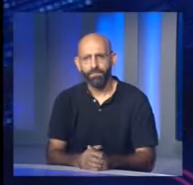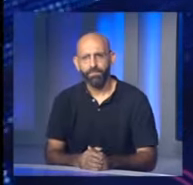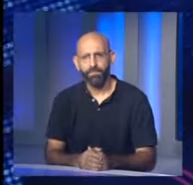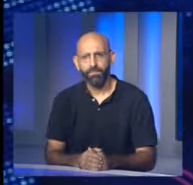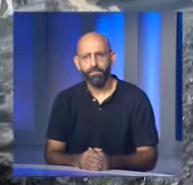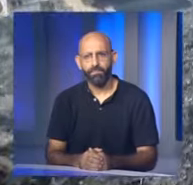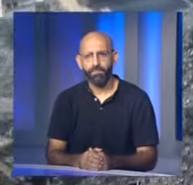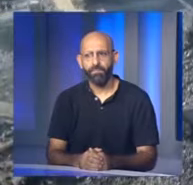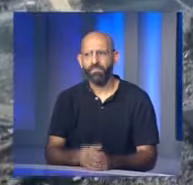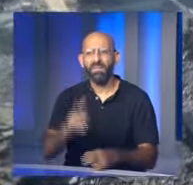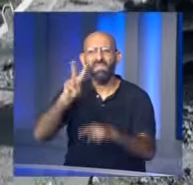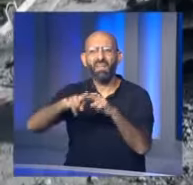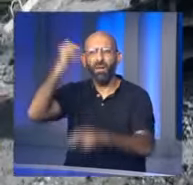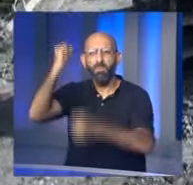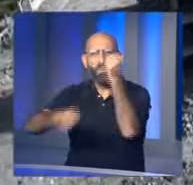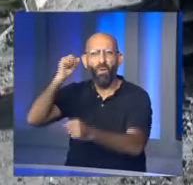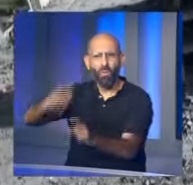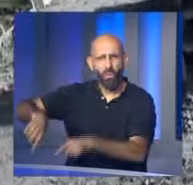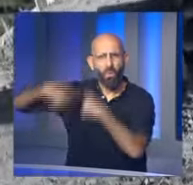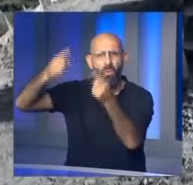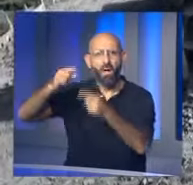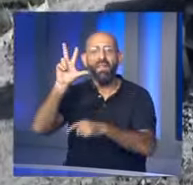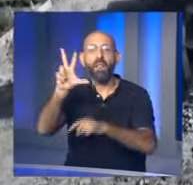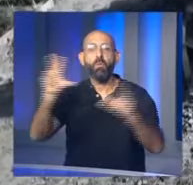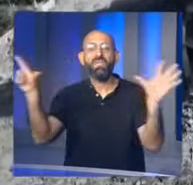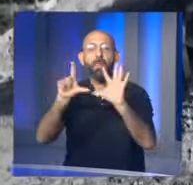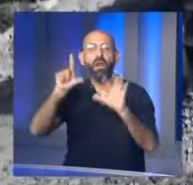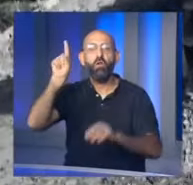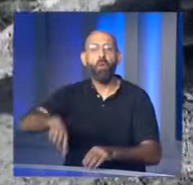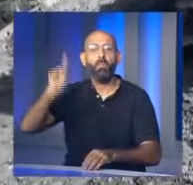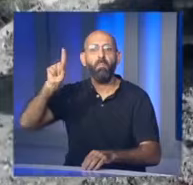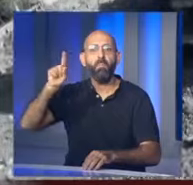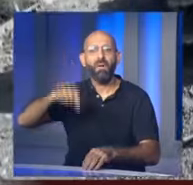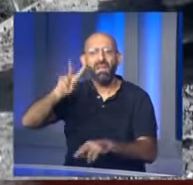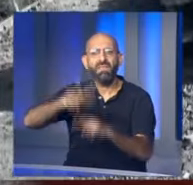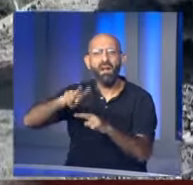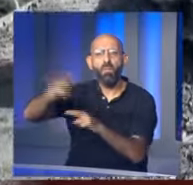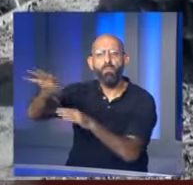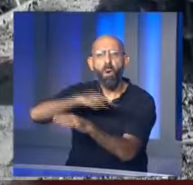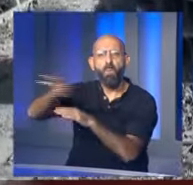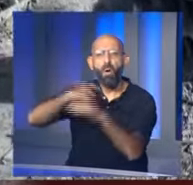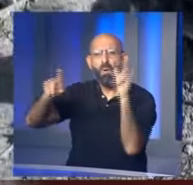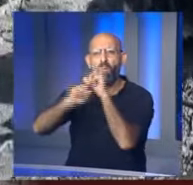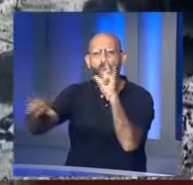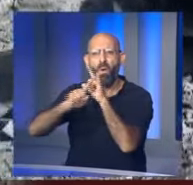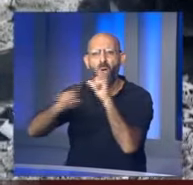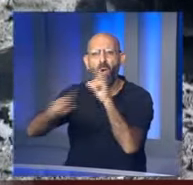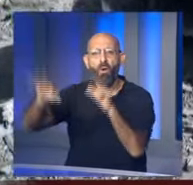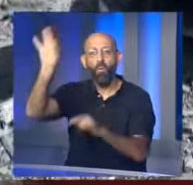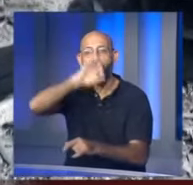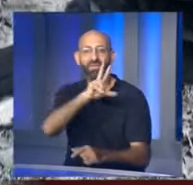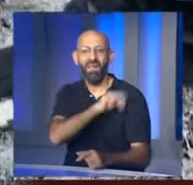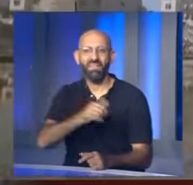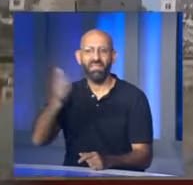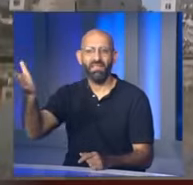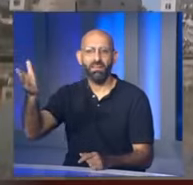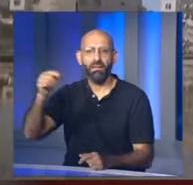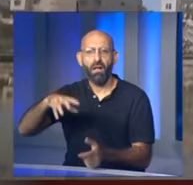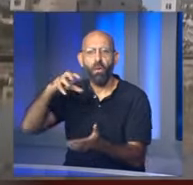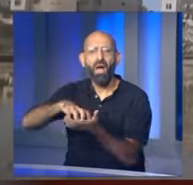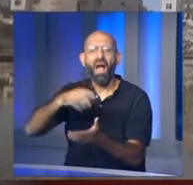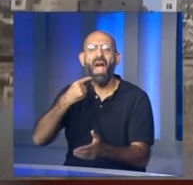العدو في اليوم 370 من العدوان على قطاع غزه واصل الاحتلال قصفه المدفعي وغاره الجويه على مناطق